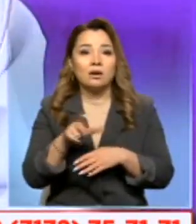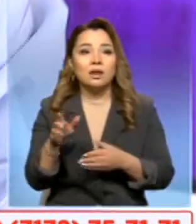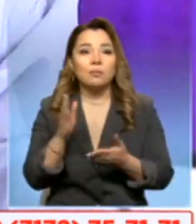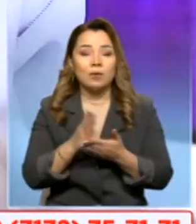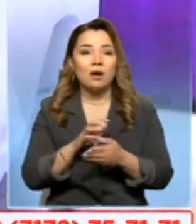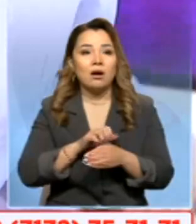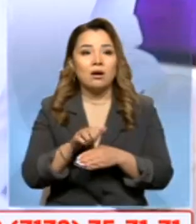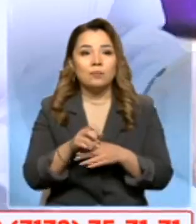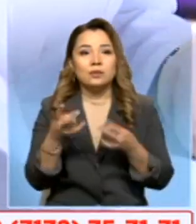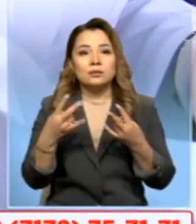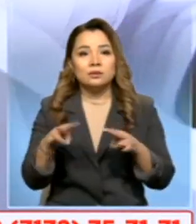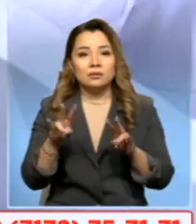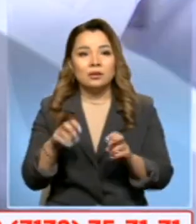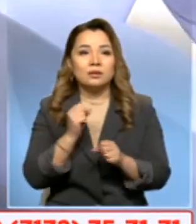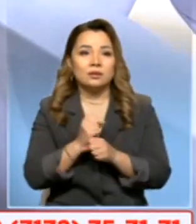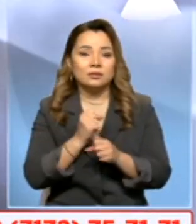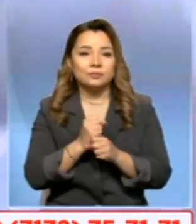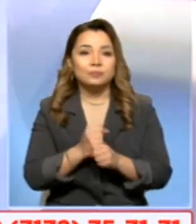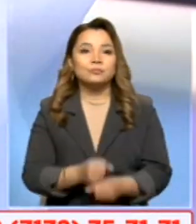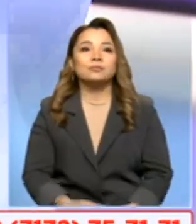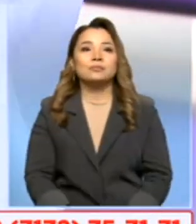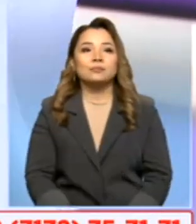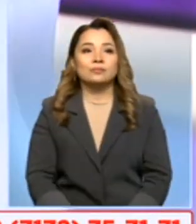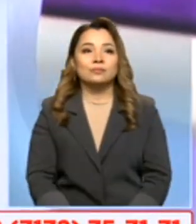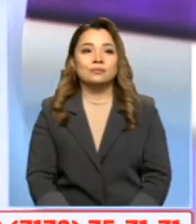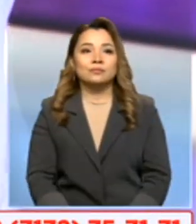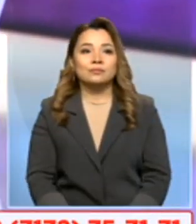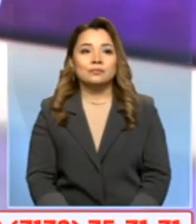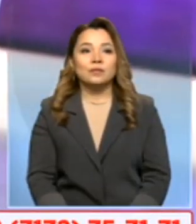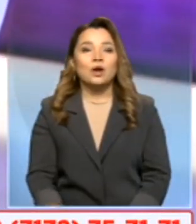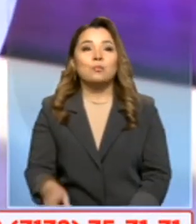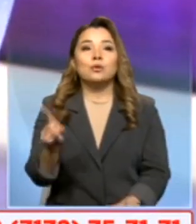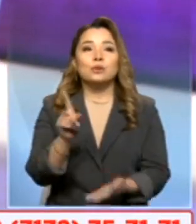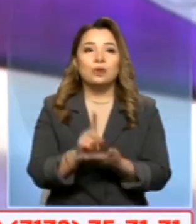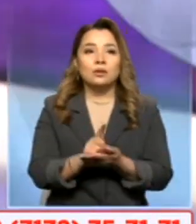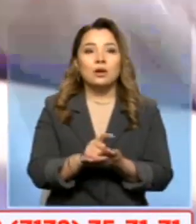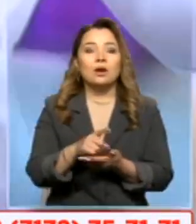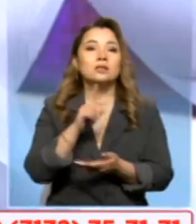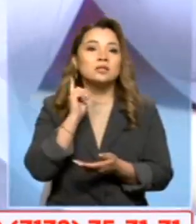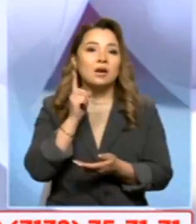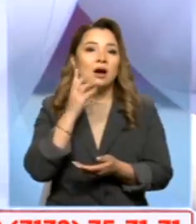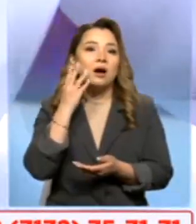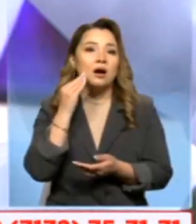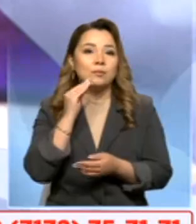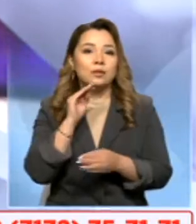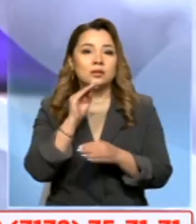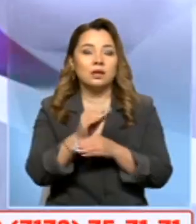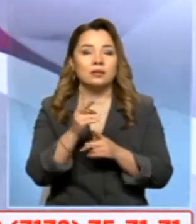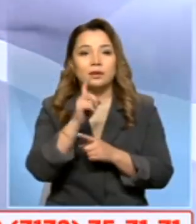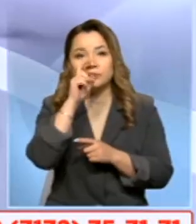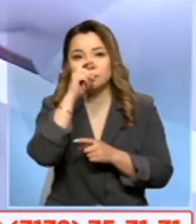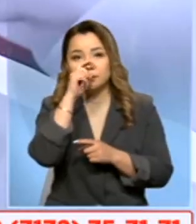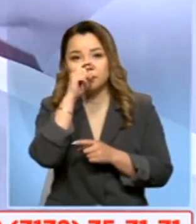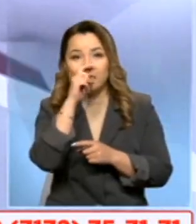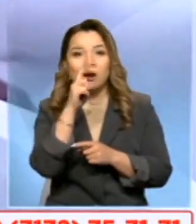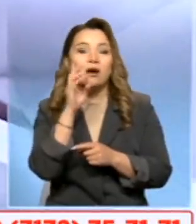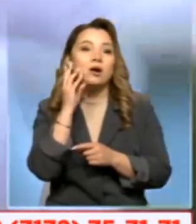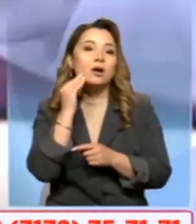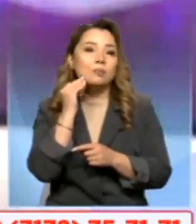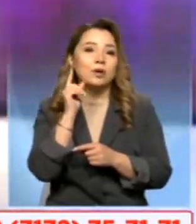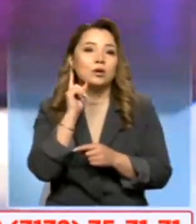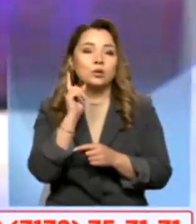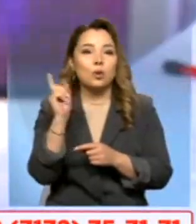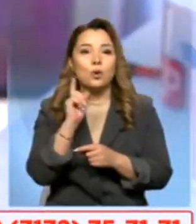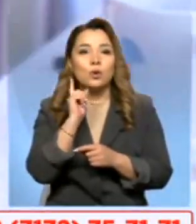болса, апельсинсіз жасайды. Және міндетті түрде ашты көгалма, тәттісін емес, қышқыл көгалма